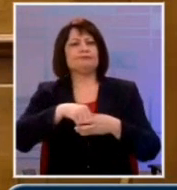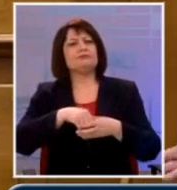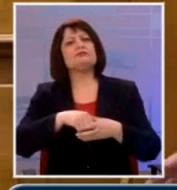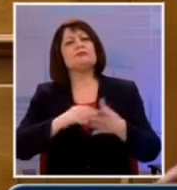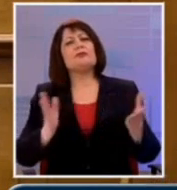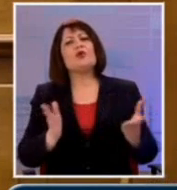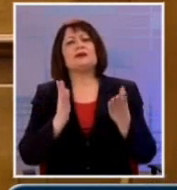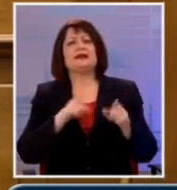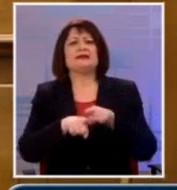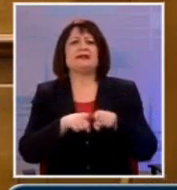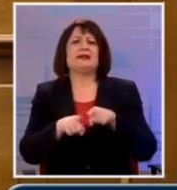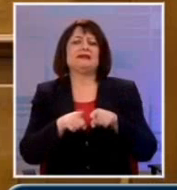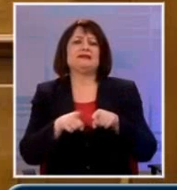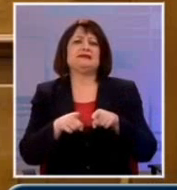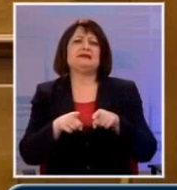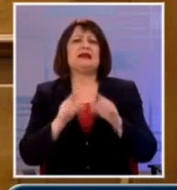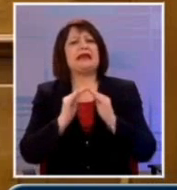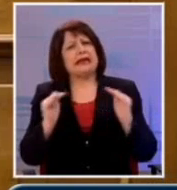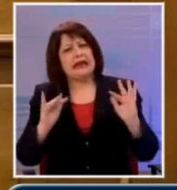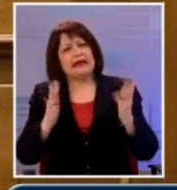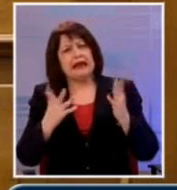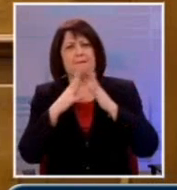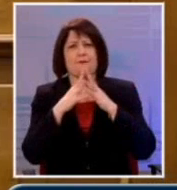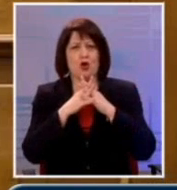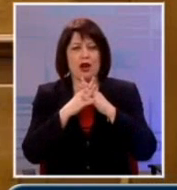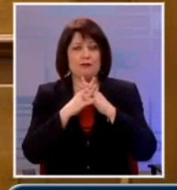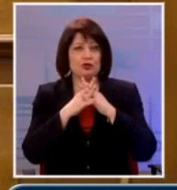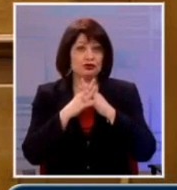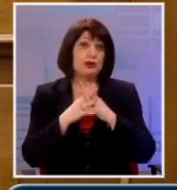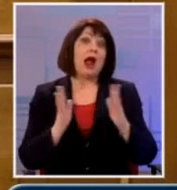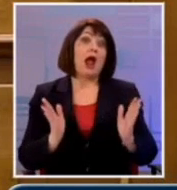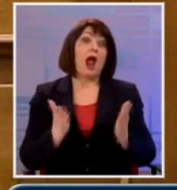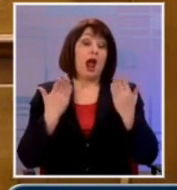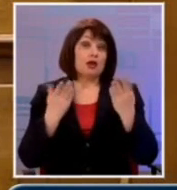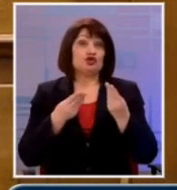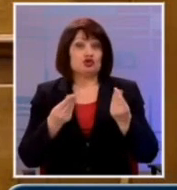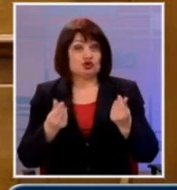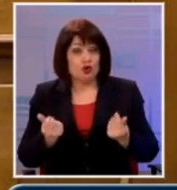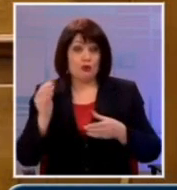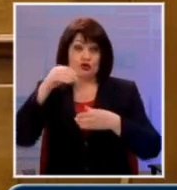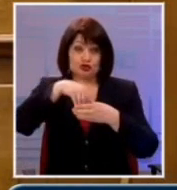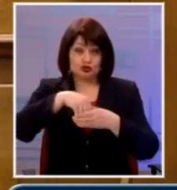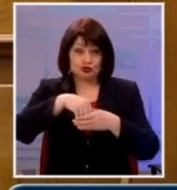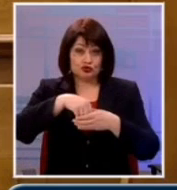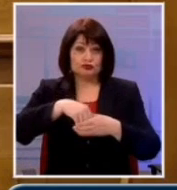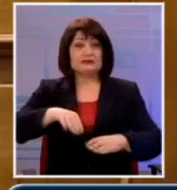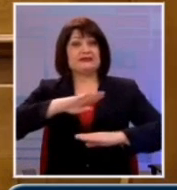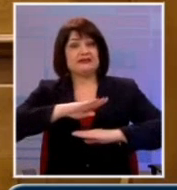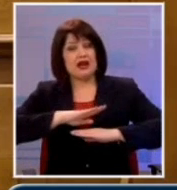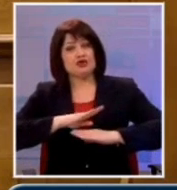τρόπο, είτε σε καιρό πολέμου είτε σε καιρό ειρήνης, εφόσον με οποιοδήποτε τρόπο εμπλέκονται ένοπλες